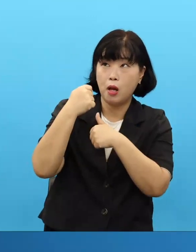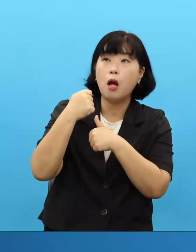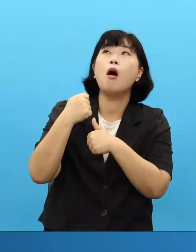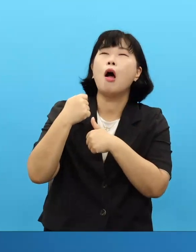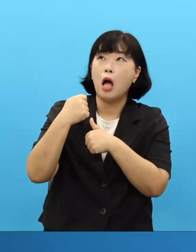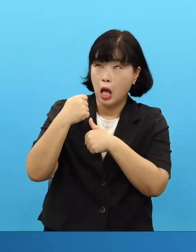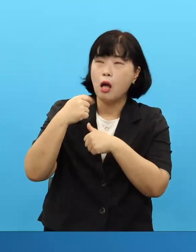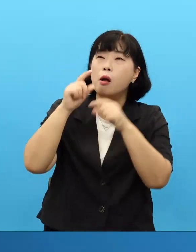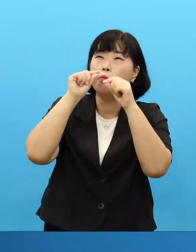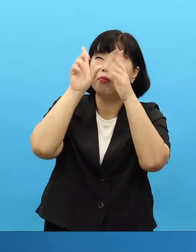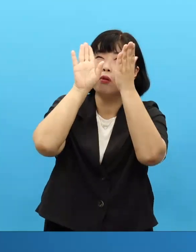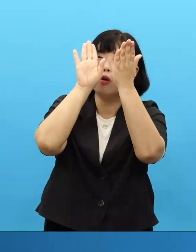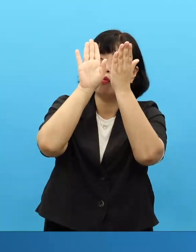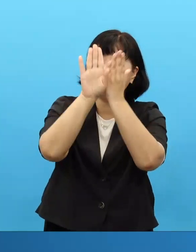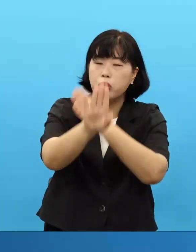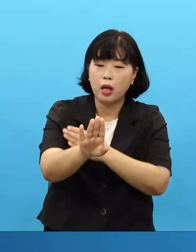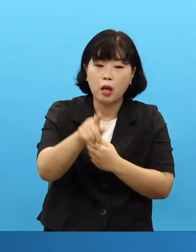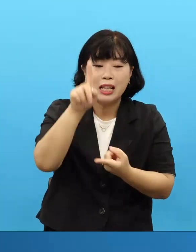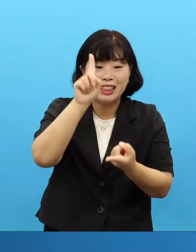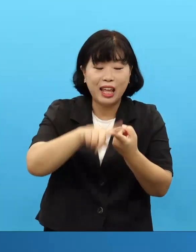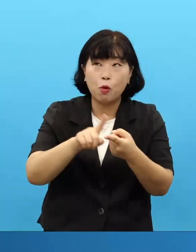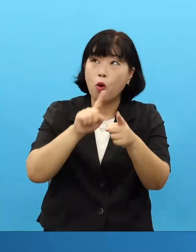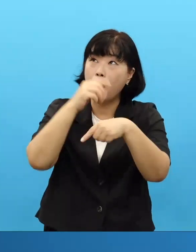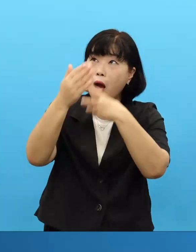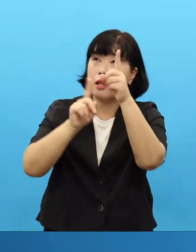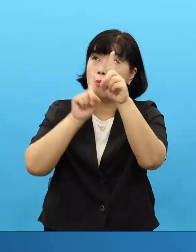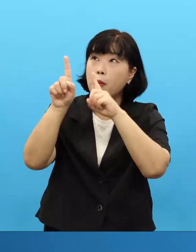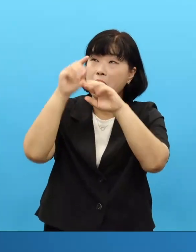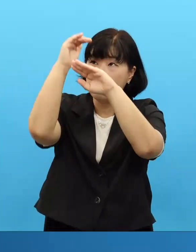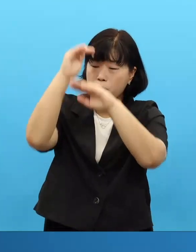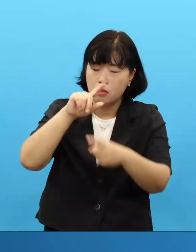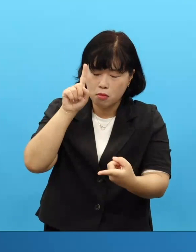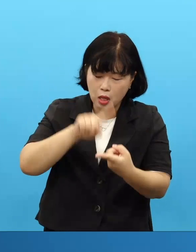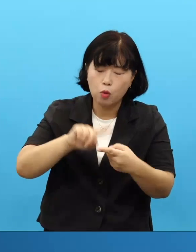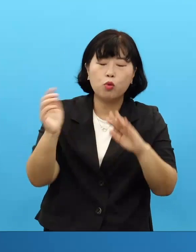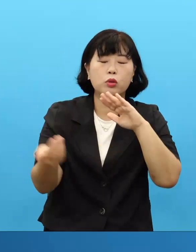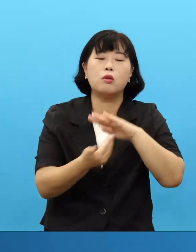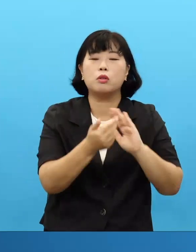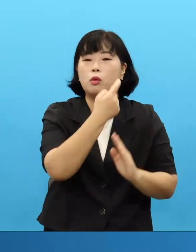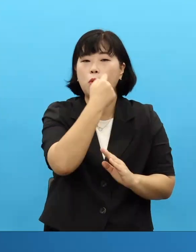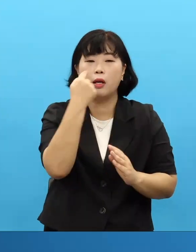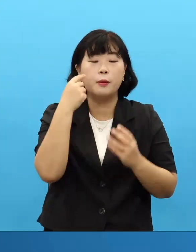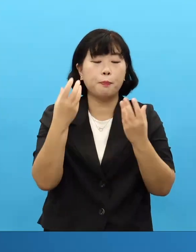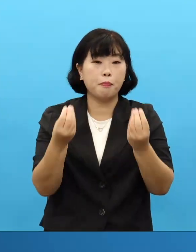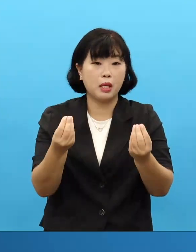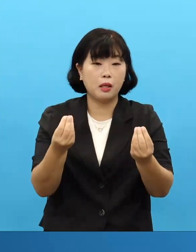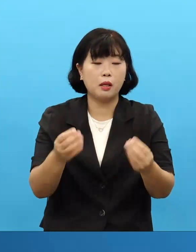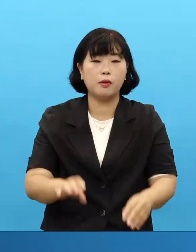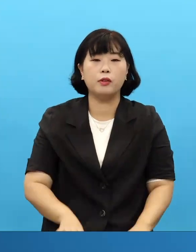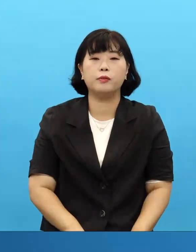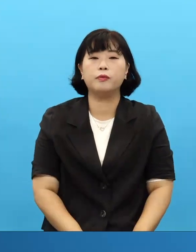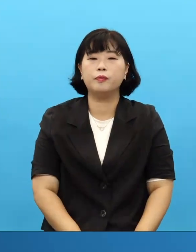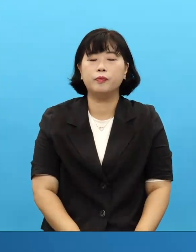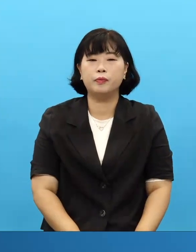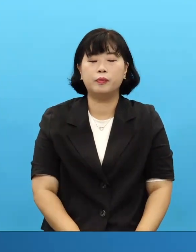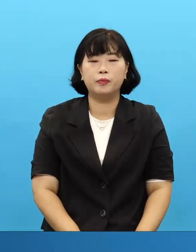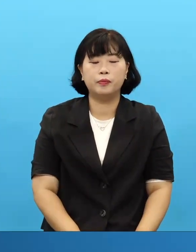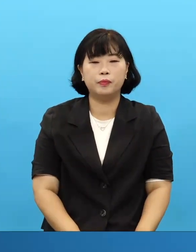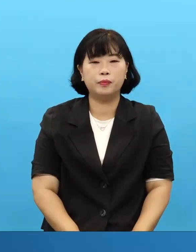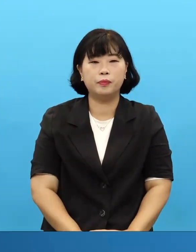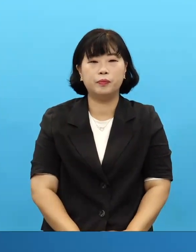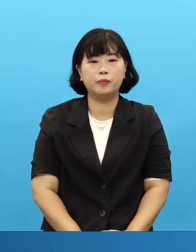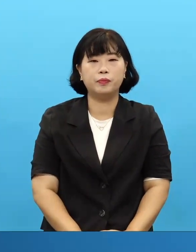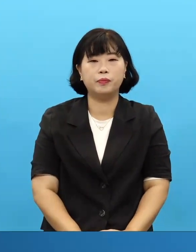그대로 되었습니다. And it happened exactly so. 그래서 언제든지 우리는 이 응답을 받기 위해서 이 응답은